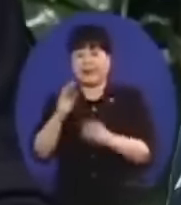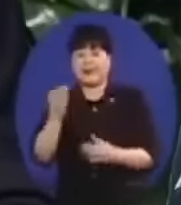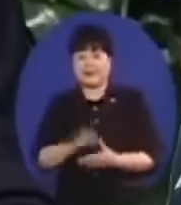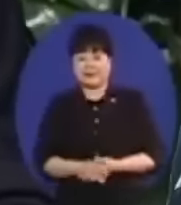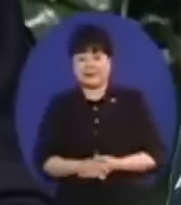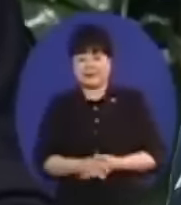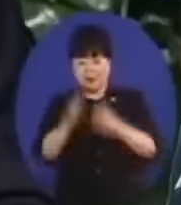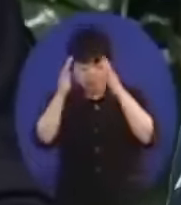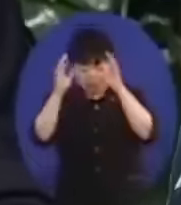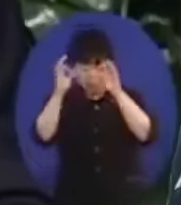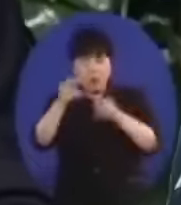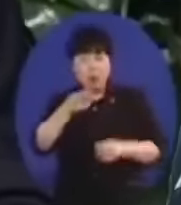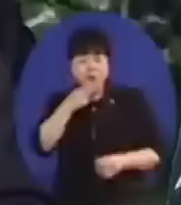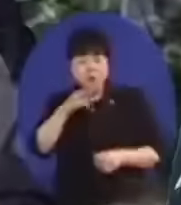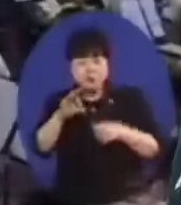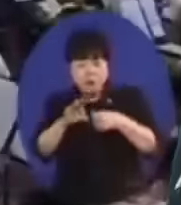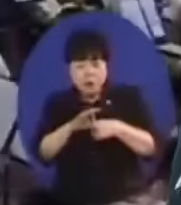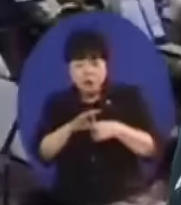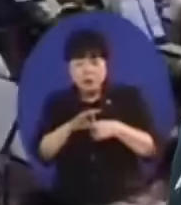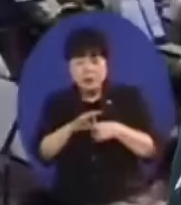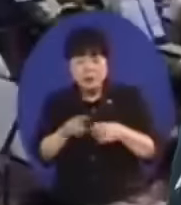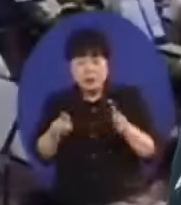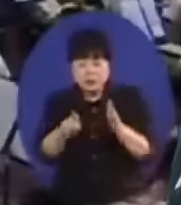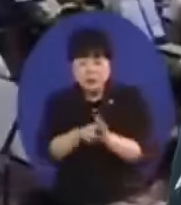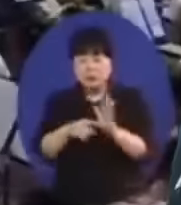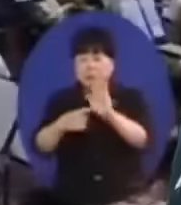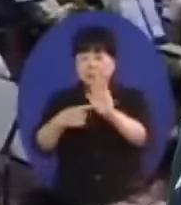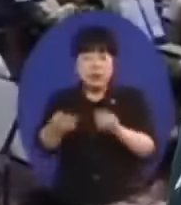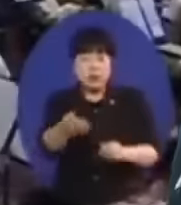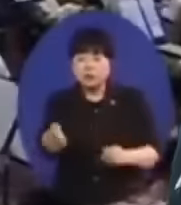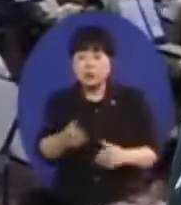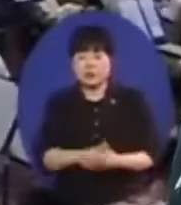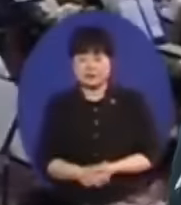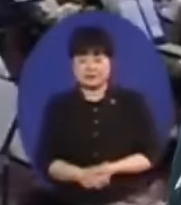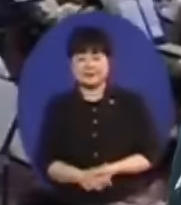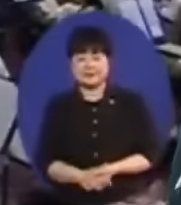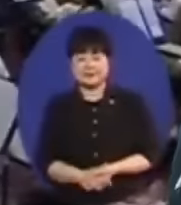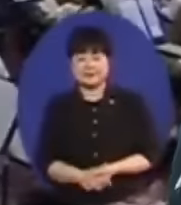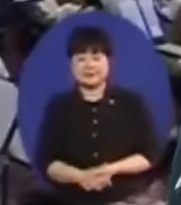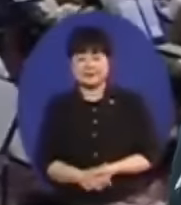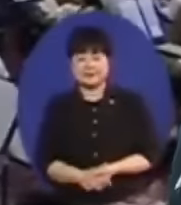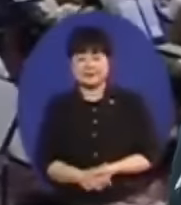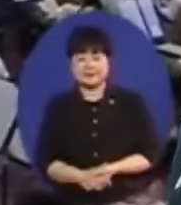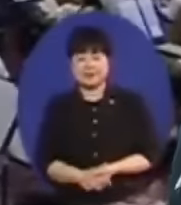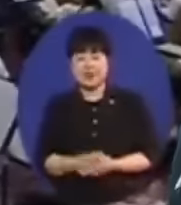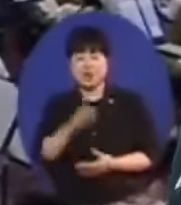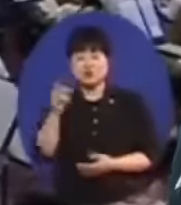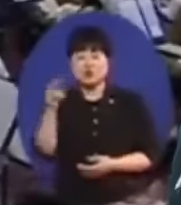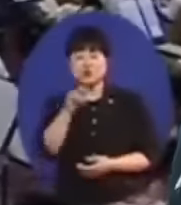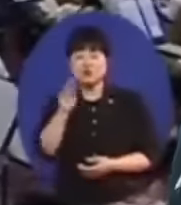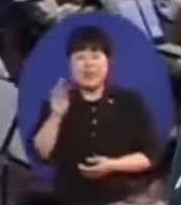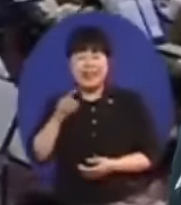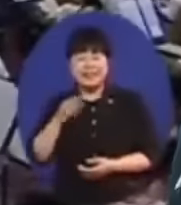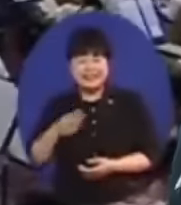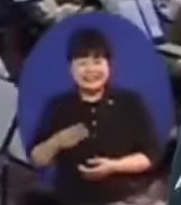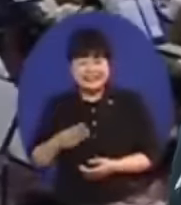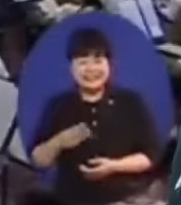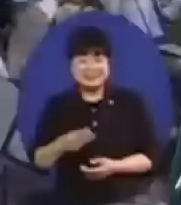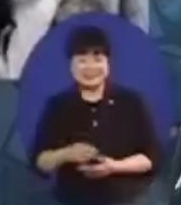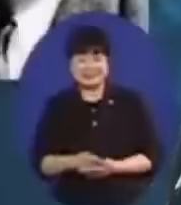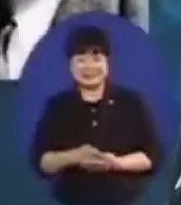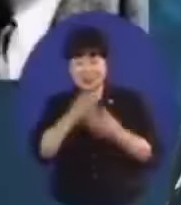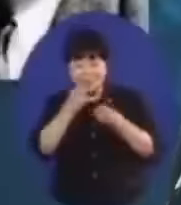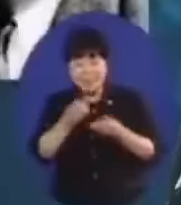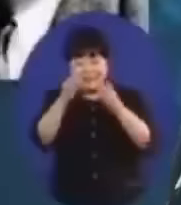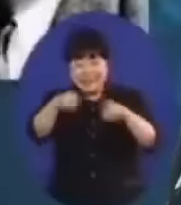아무 바라보는 것이 없으면 믿음은 실상으로 나타나지 않은 것입니다. 루스벨트는 한 파티에 참석한